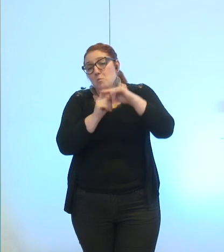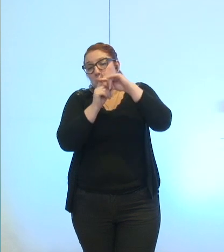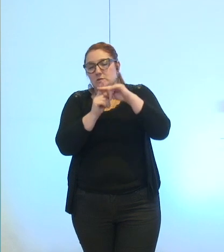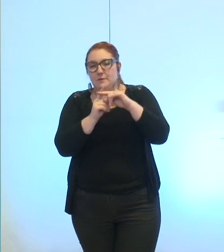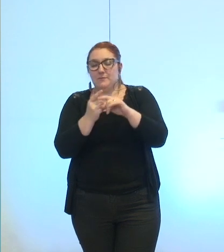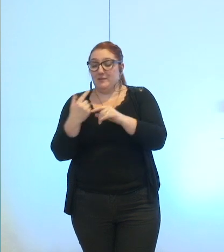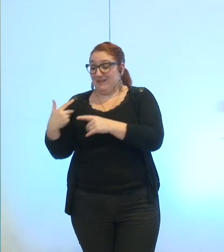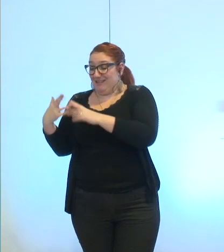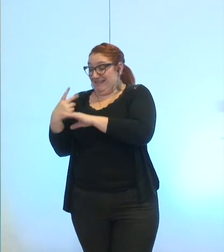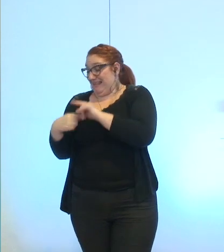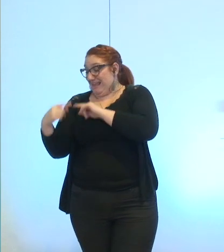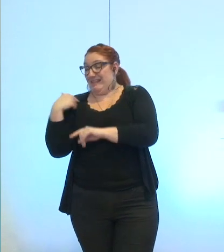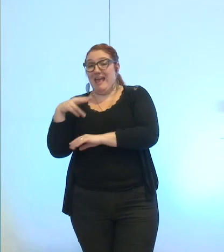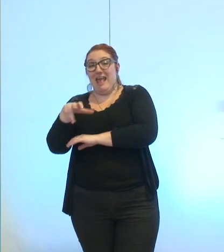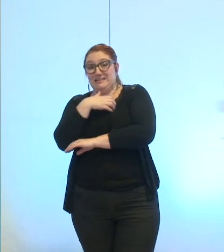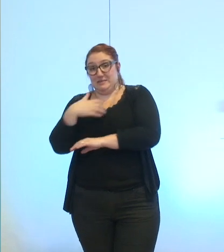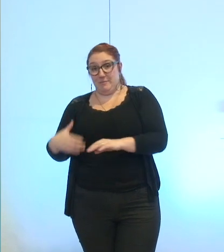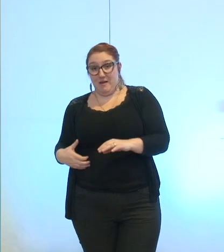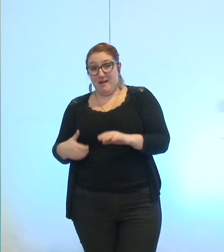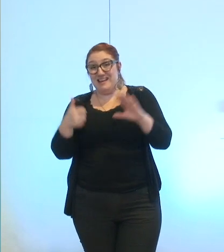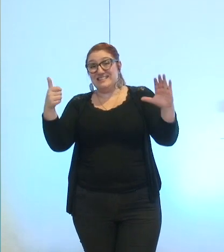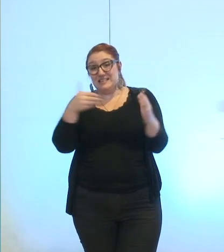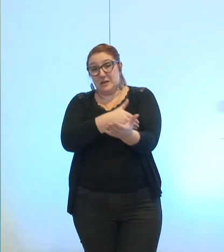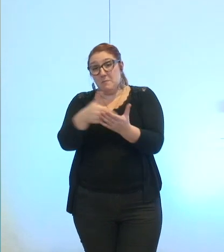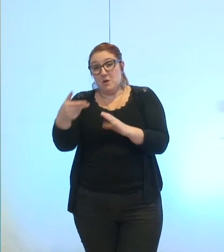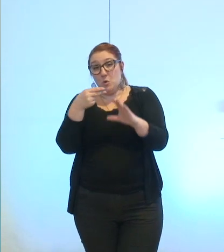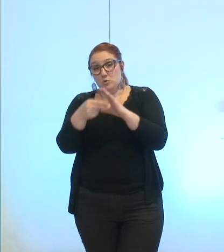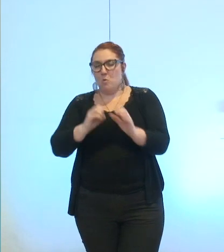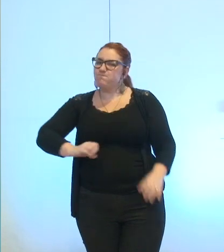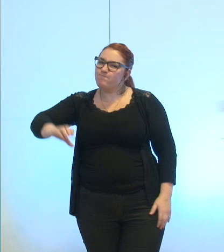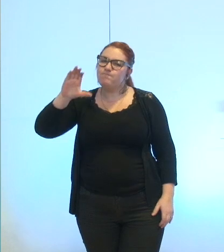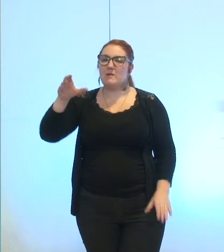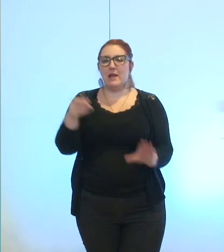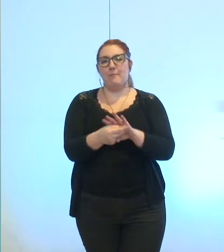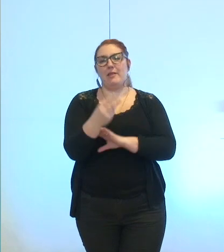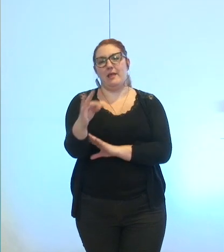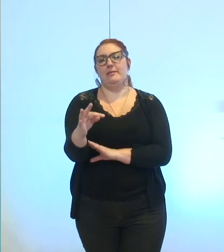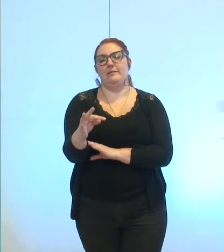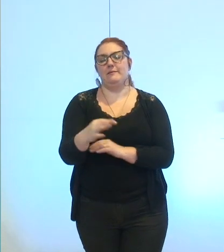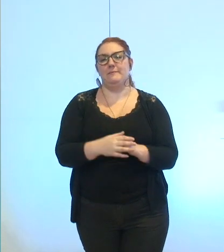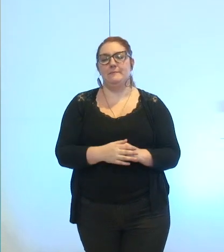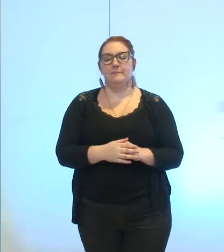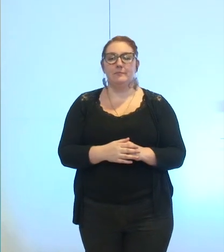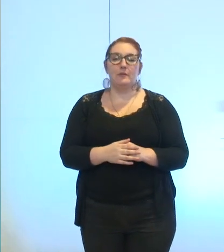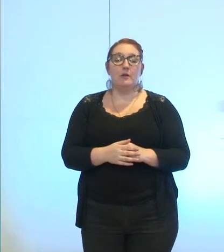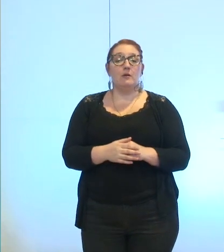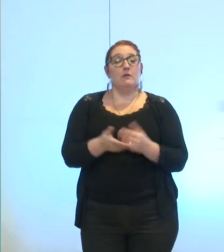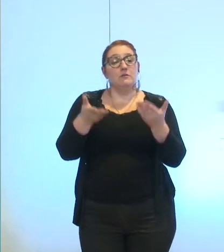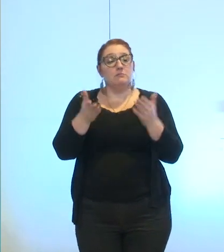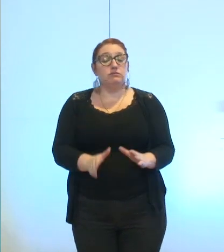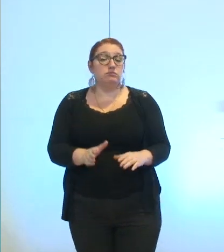moyen de l'épargne net est supérieur à 6 million d'euros ce choix-là a aussi été fait parce que nous ne voulions